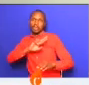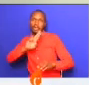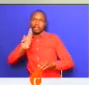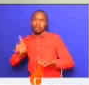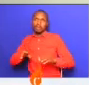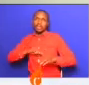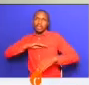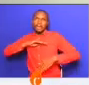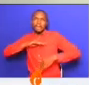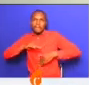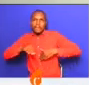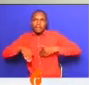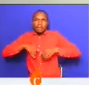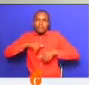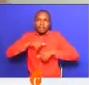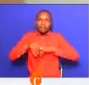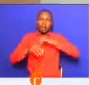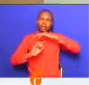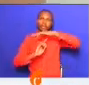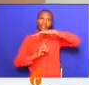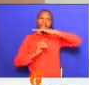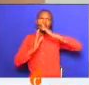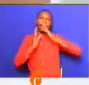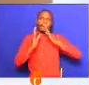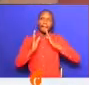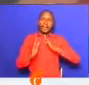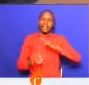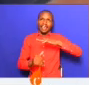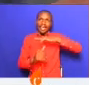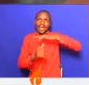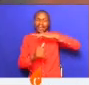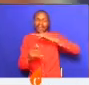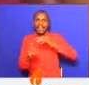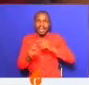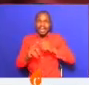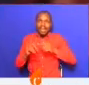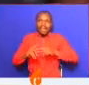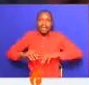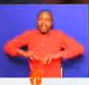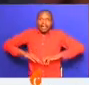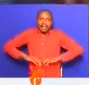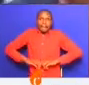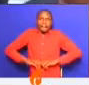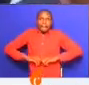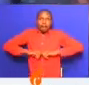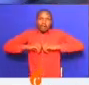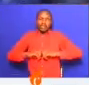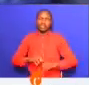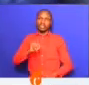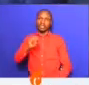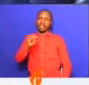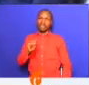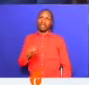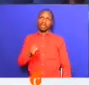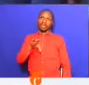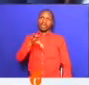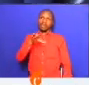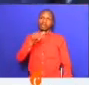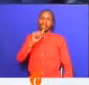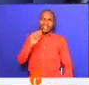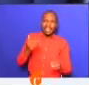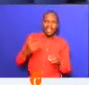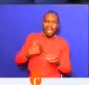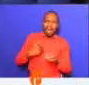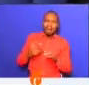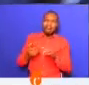chimbwa chomo waziri oyo inse yomonya kerogo iboigole omo MCO Masige East Michael Motume